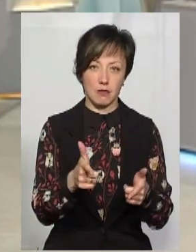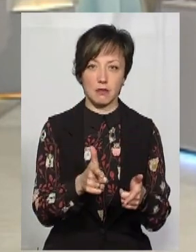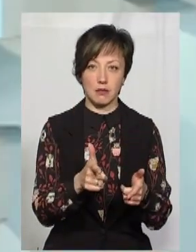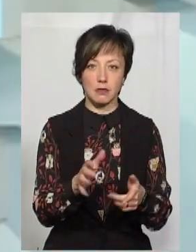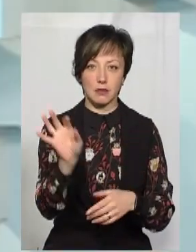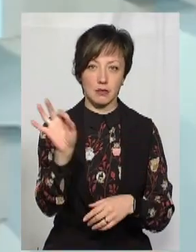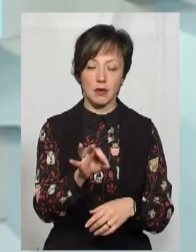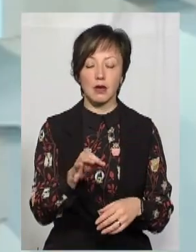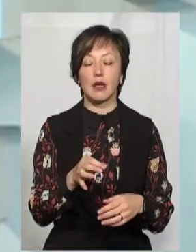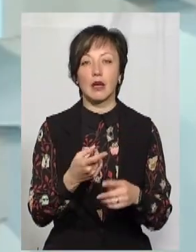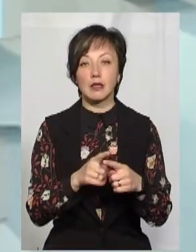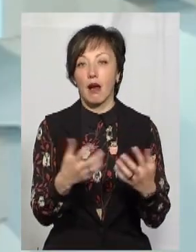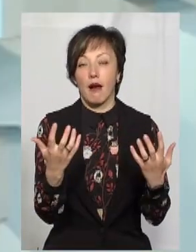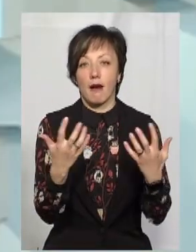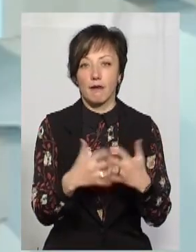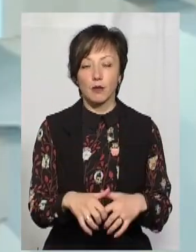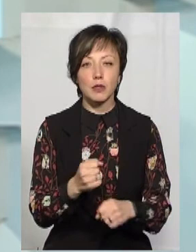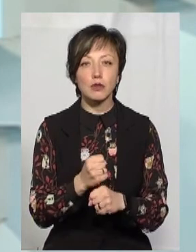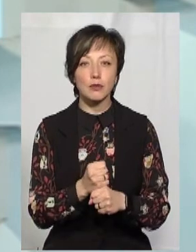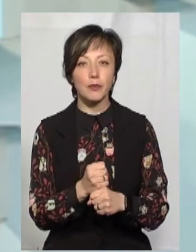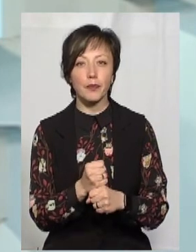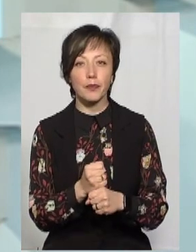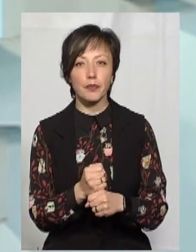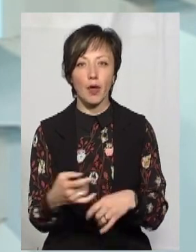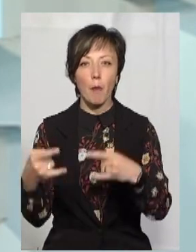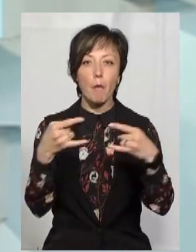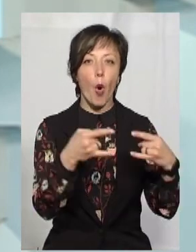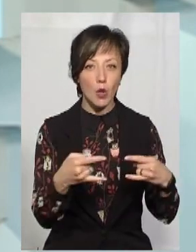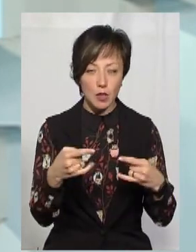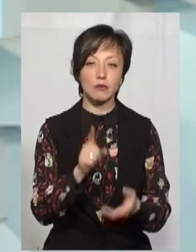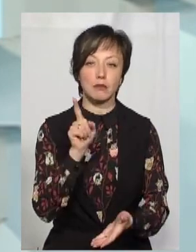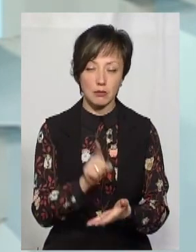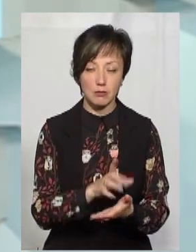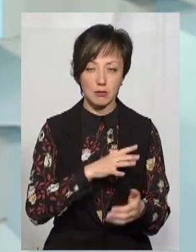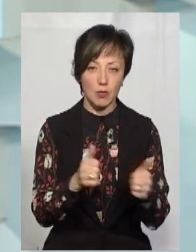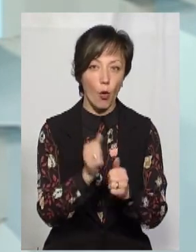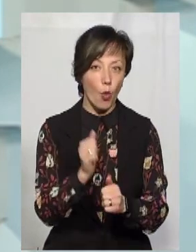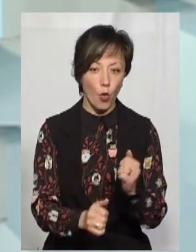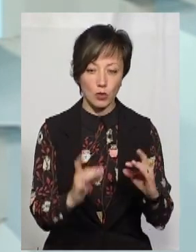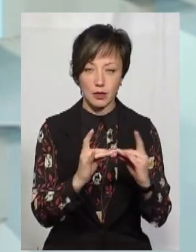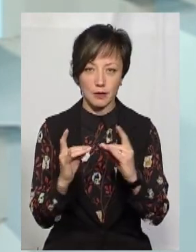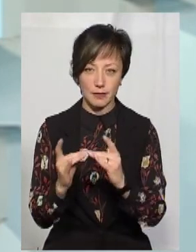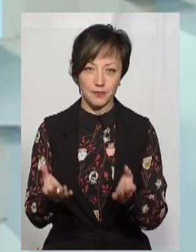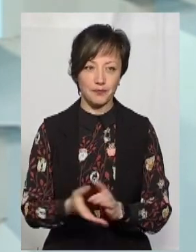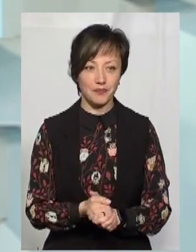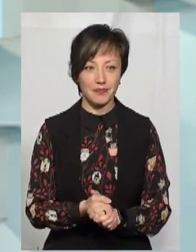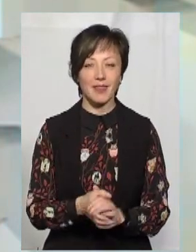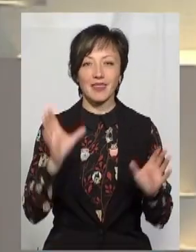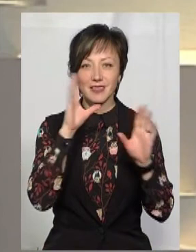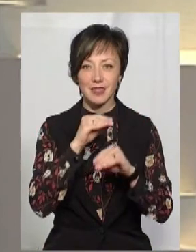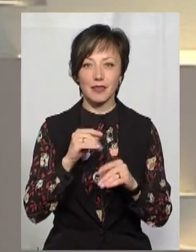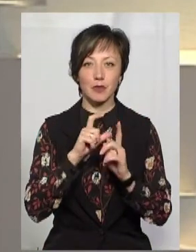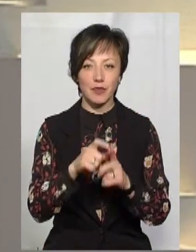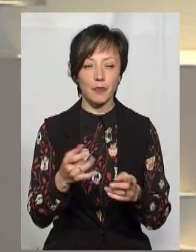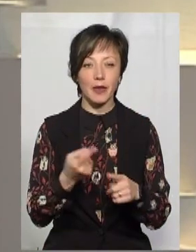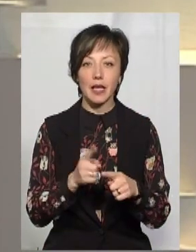і так далі. Це робиться автоматично. Монітори да, вони мають бути біля кожного ліжка. Нас інтенсивні... хвилинки до завершення встигнуть. В